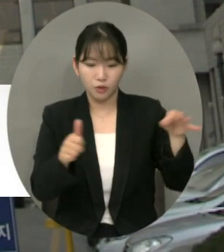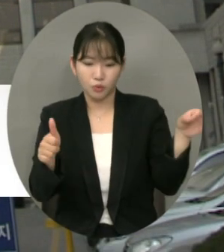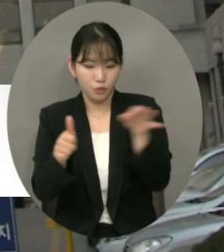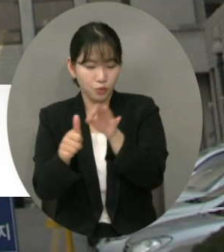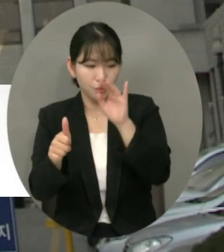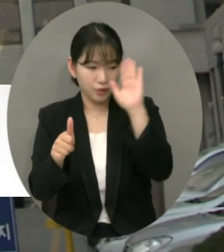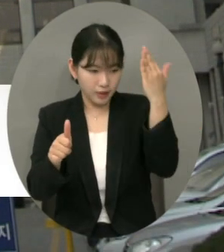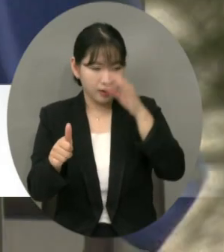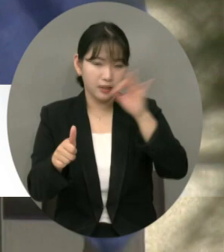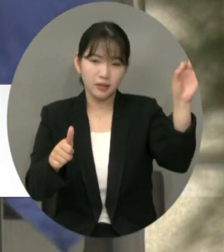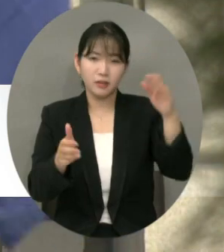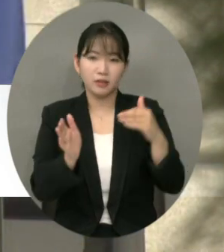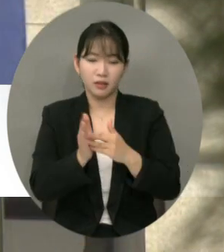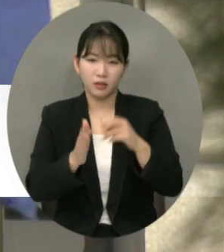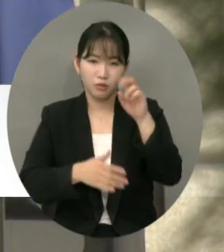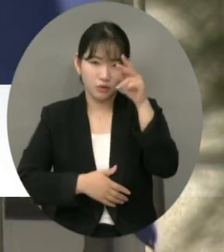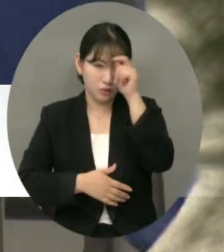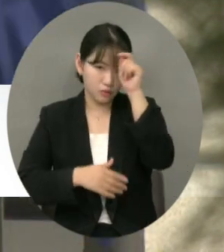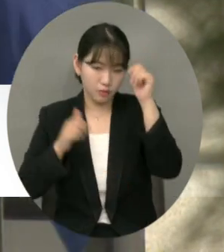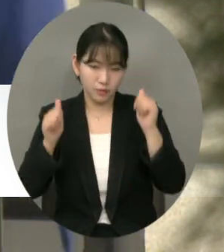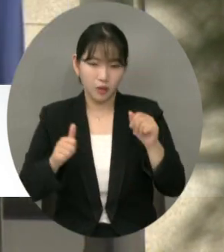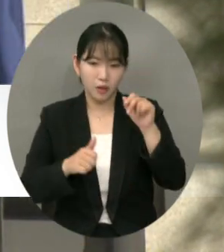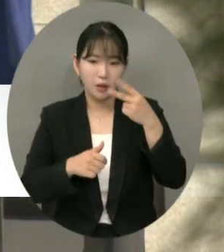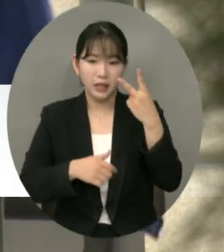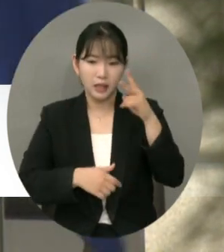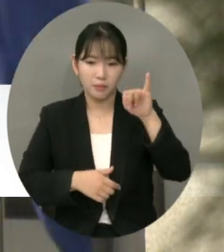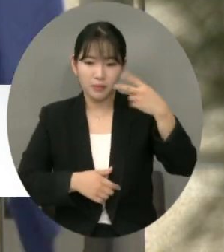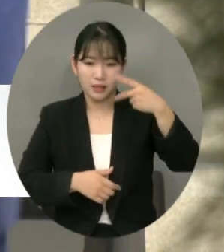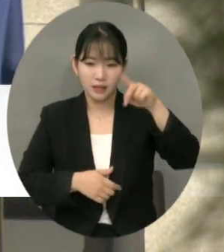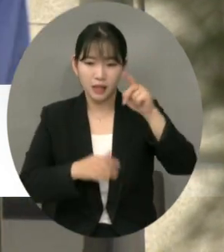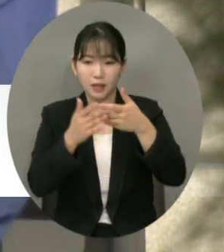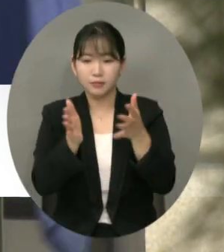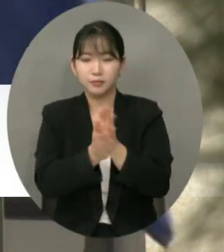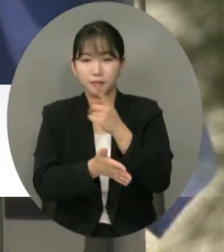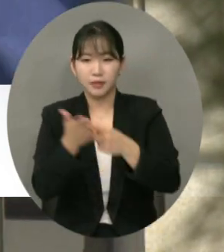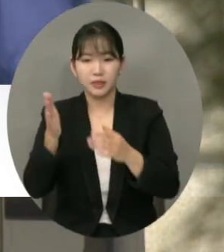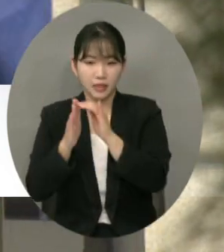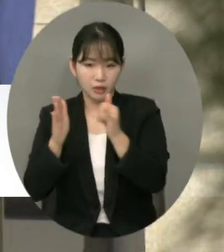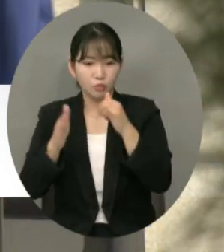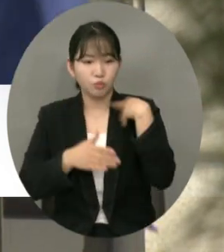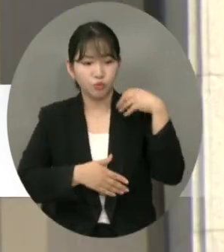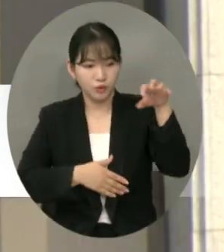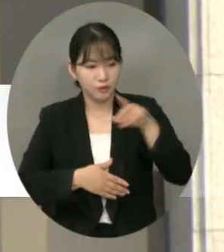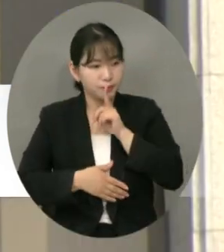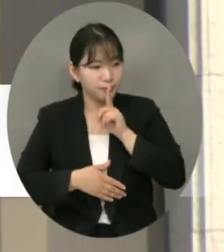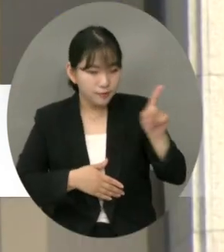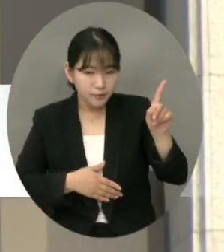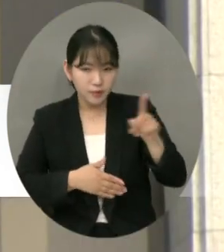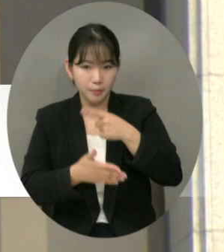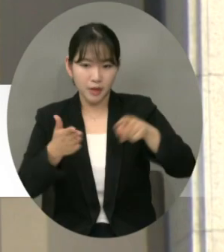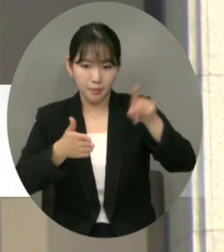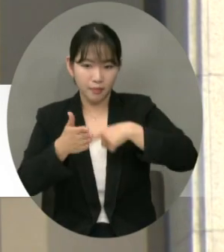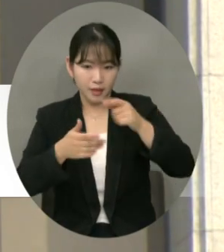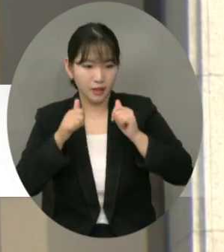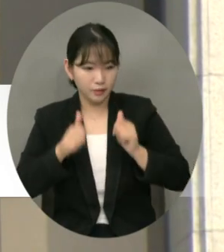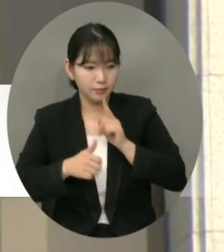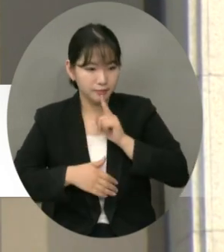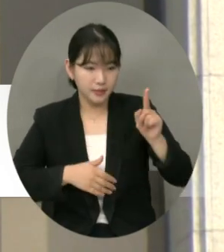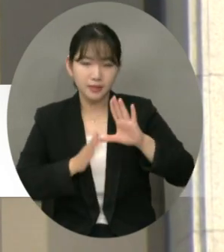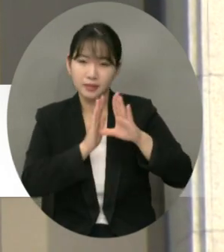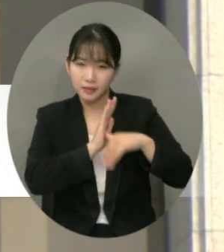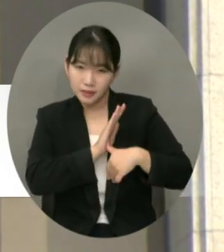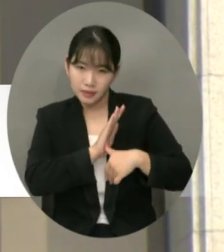인정했습니다 광주고법 제 2 민사부 피해자의 유족들이 무안군을 상대로 제기한 손해 배상 소송